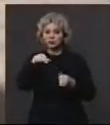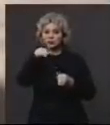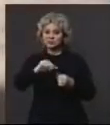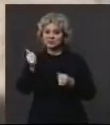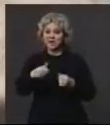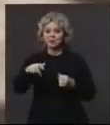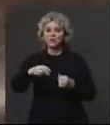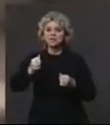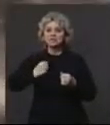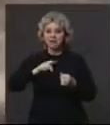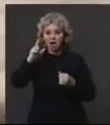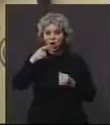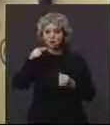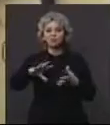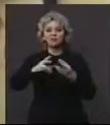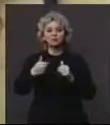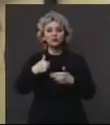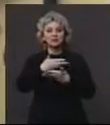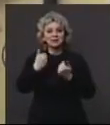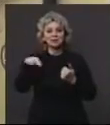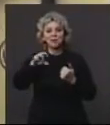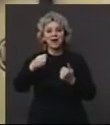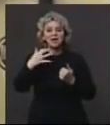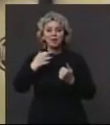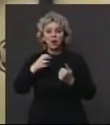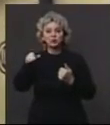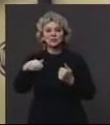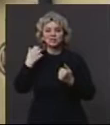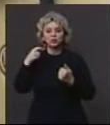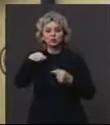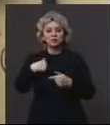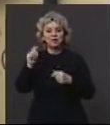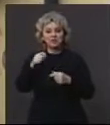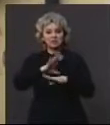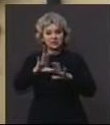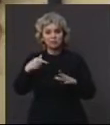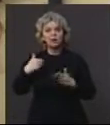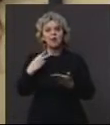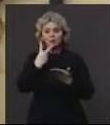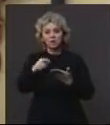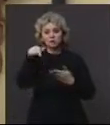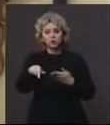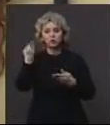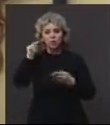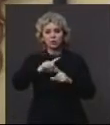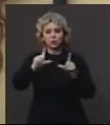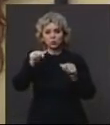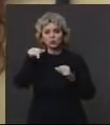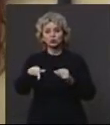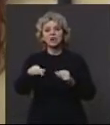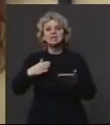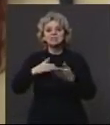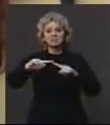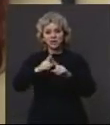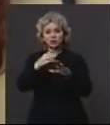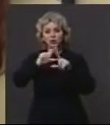самую солдатскую кашу. Вообще у меня нету ни прабабушек, ни прадедушек, которые были на войне, но мы же проходили по школьному курсу и в